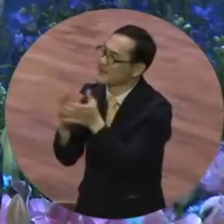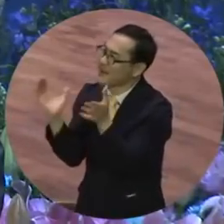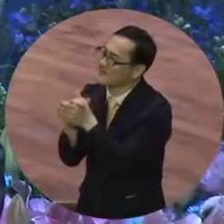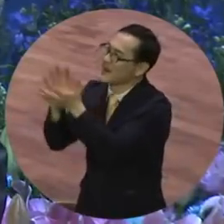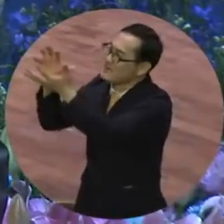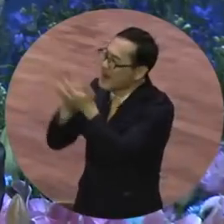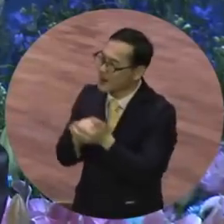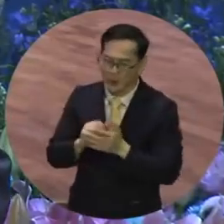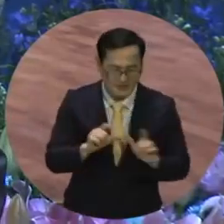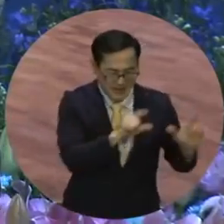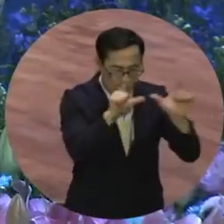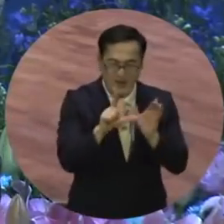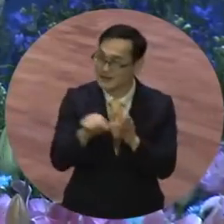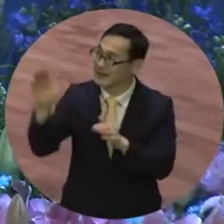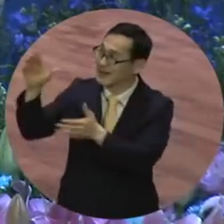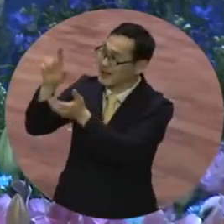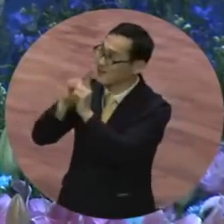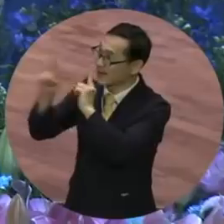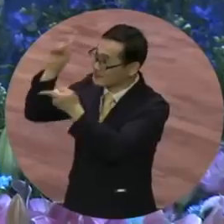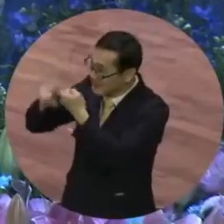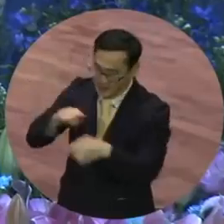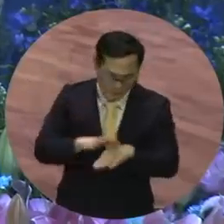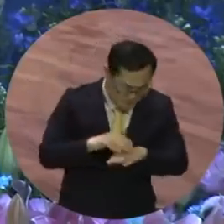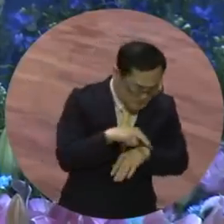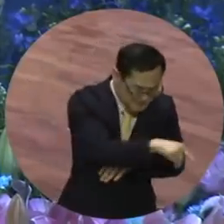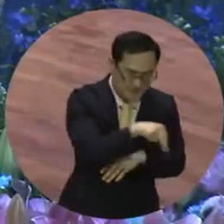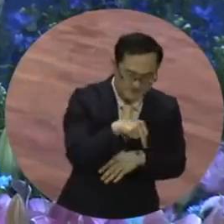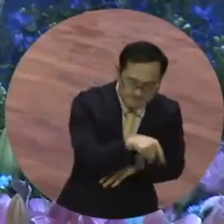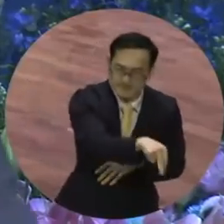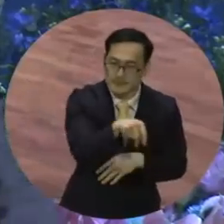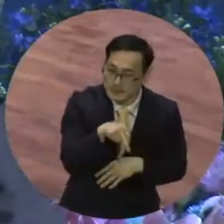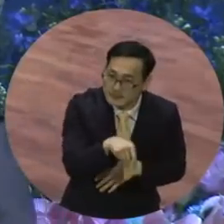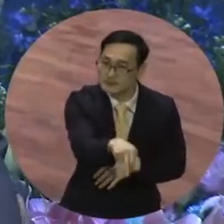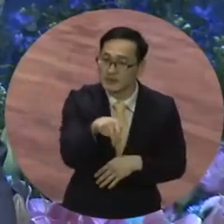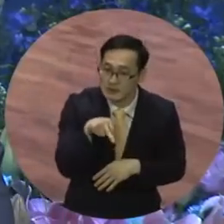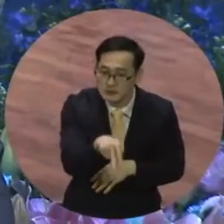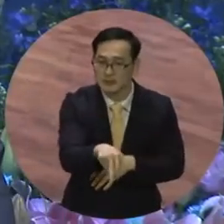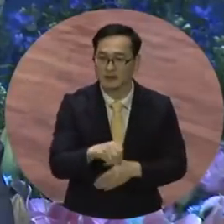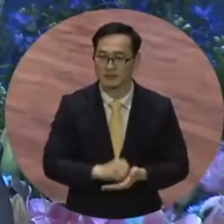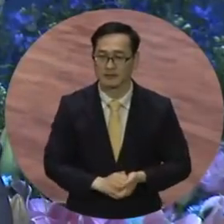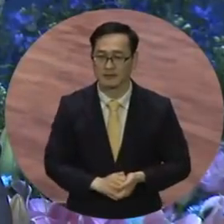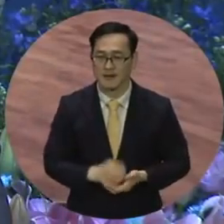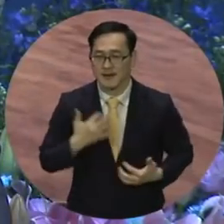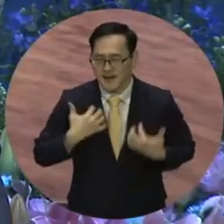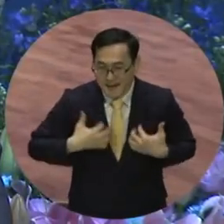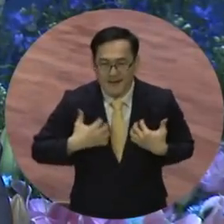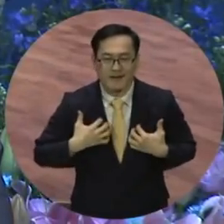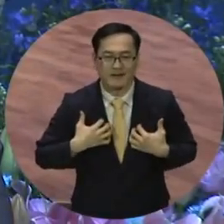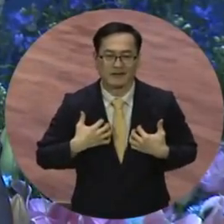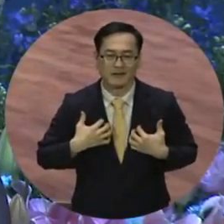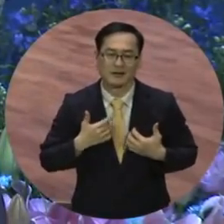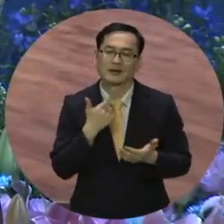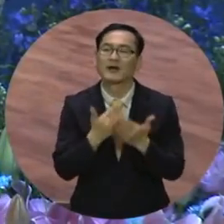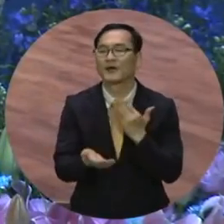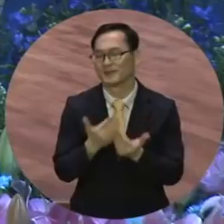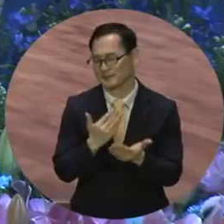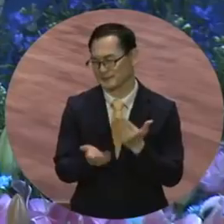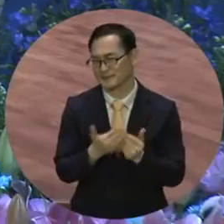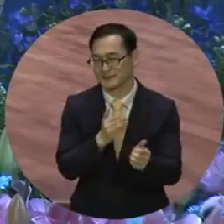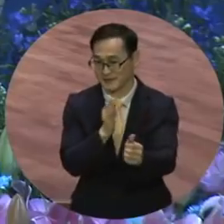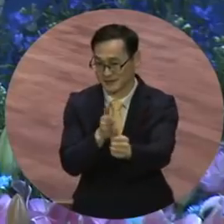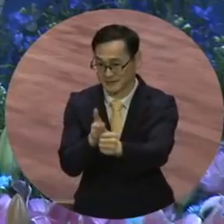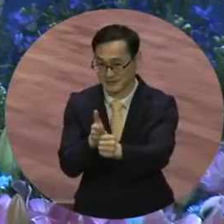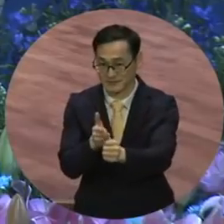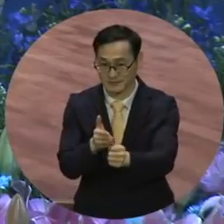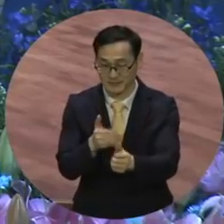삶에 적용하면서 믿음의 성장이 매주 시간이 갈수 일어나야 돼요. 성장이 되어져야